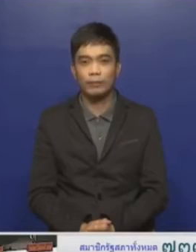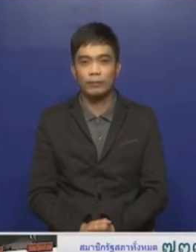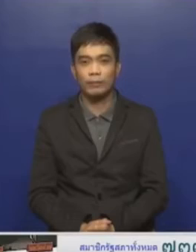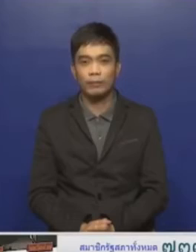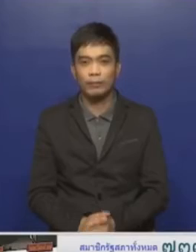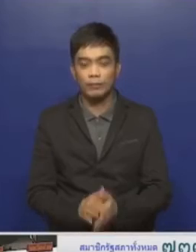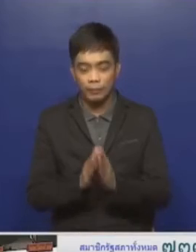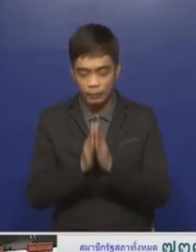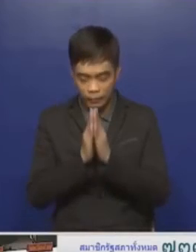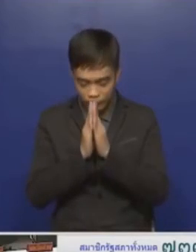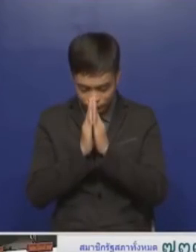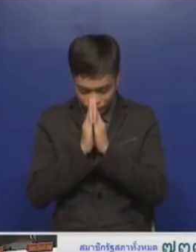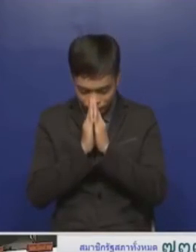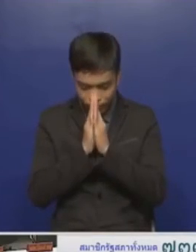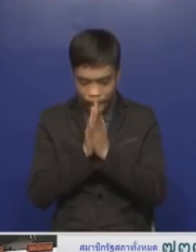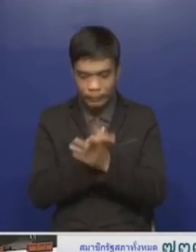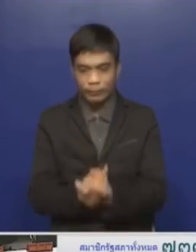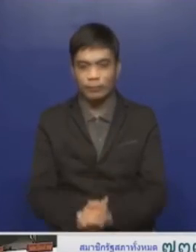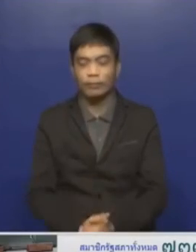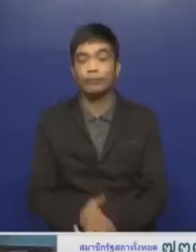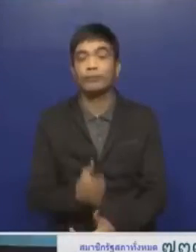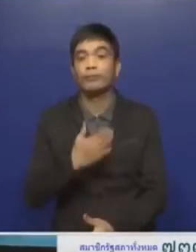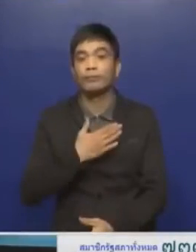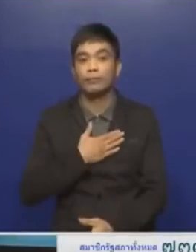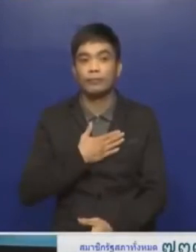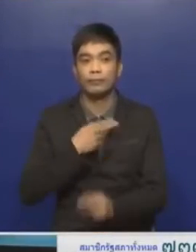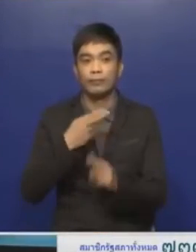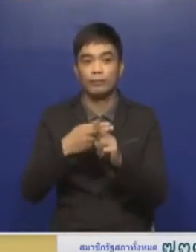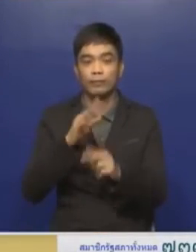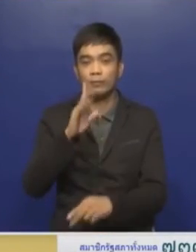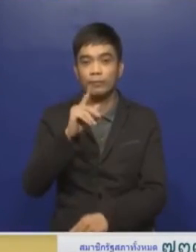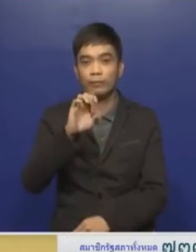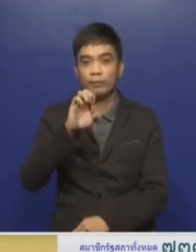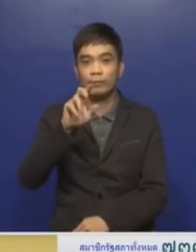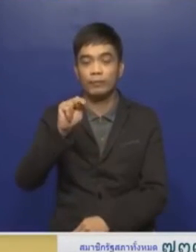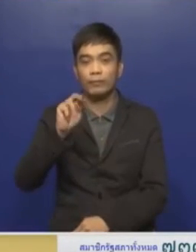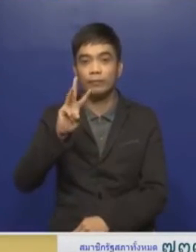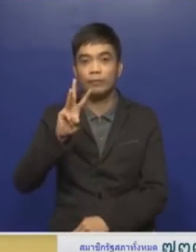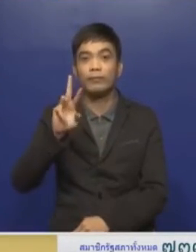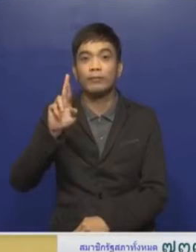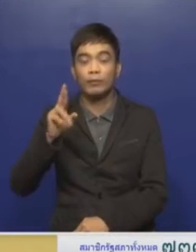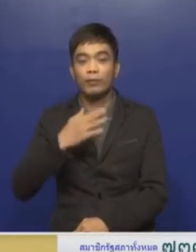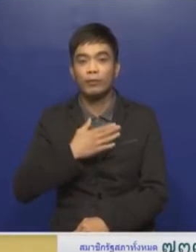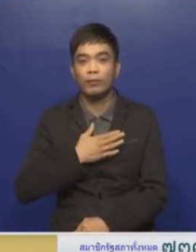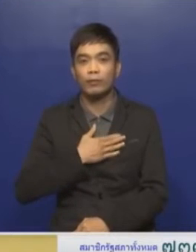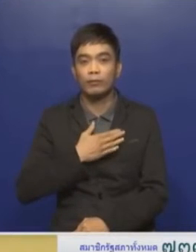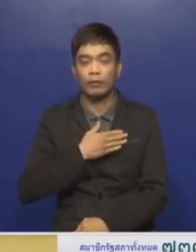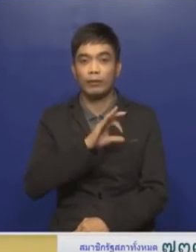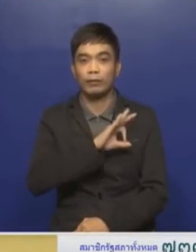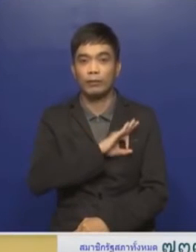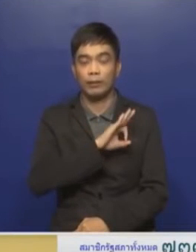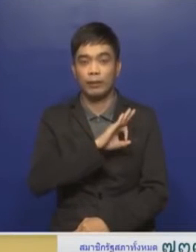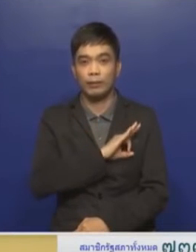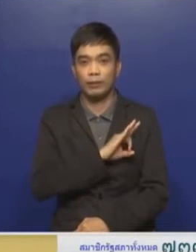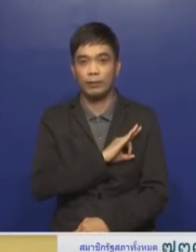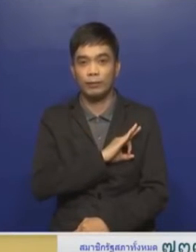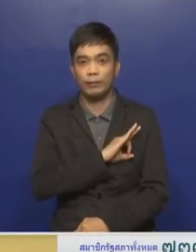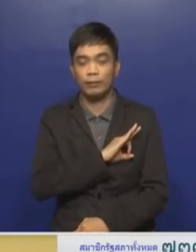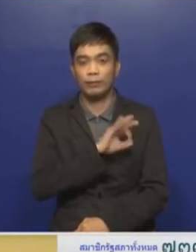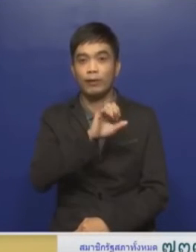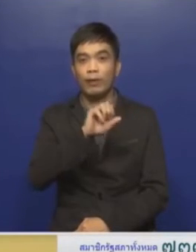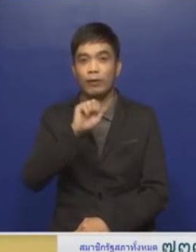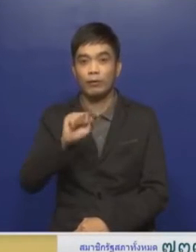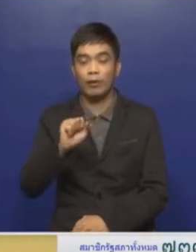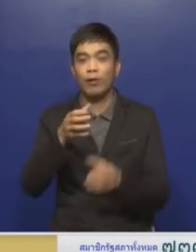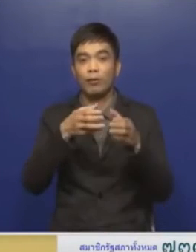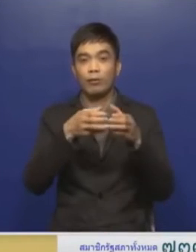กราบเรีน ทานพัฏธานทิกรบกระผม ชิณวรมัยะเกียดสมาชิกสภาพูแนอสดอนภัพ